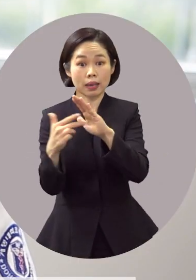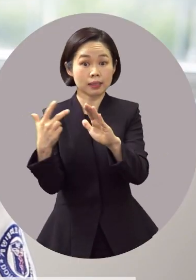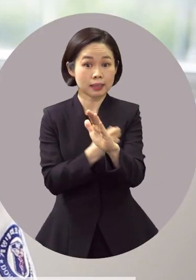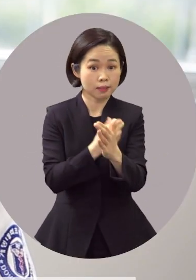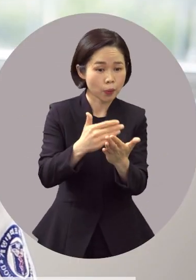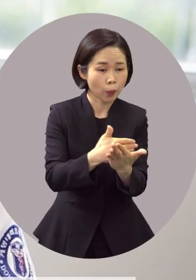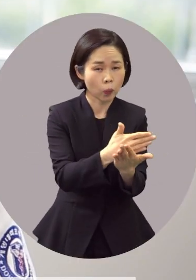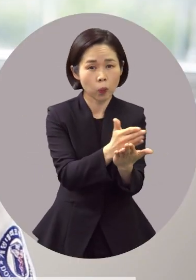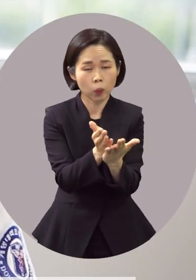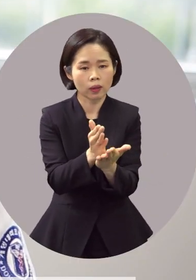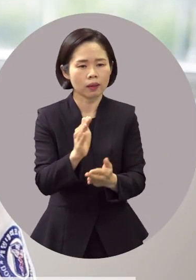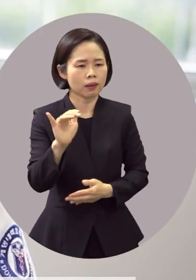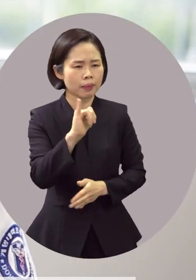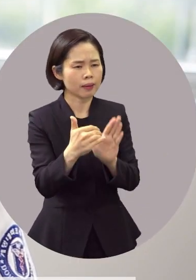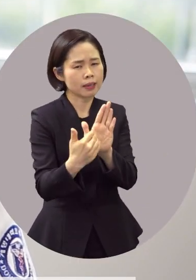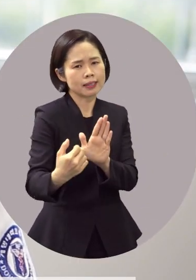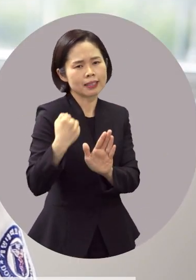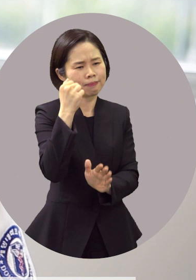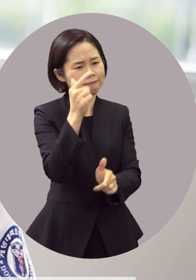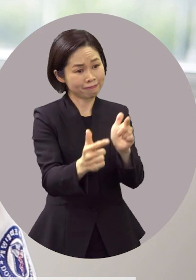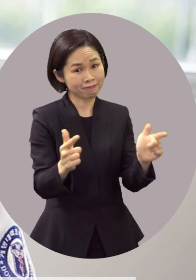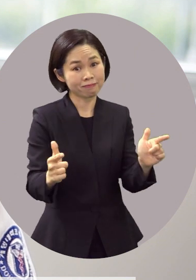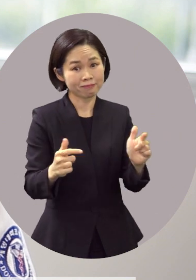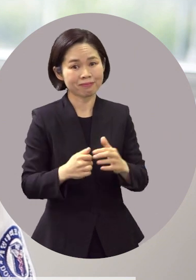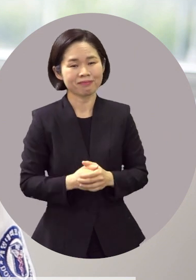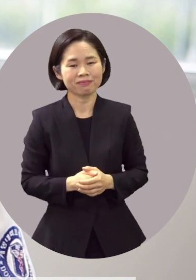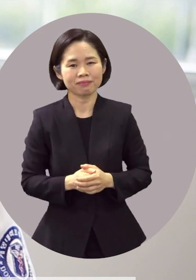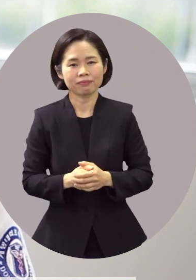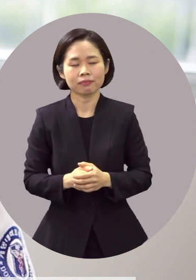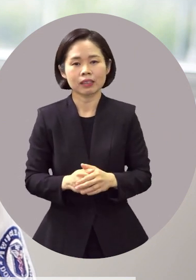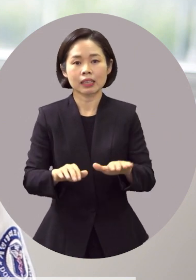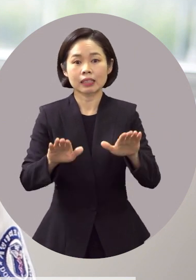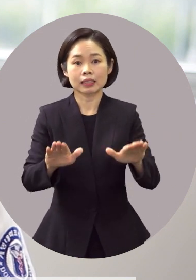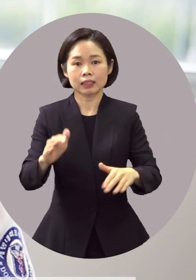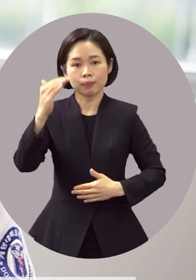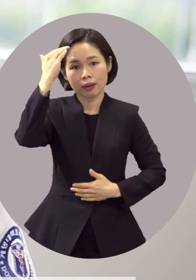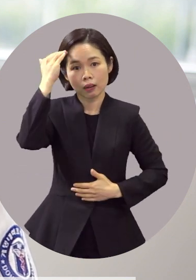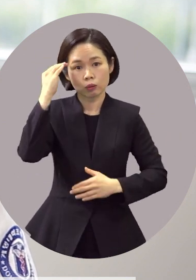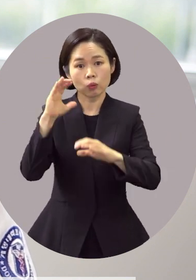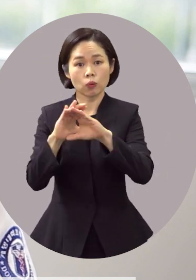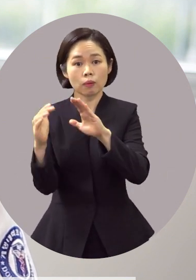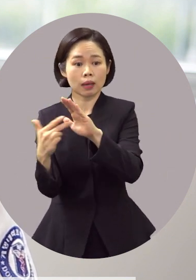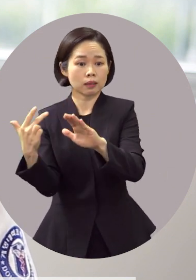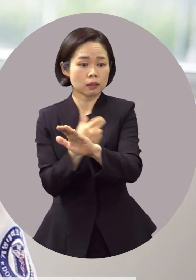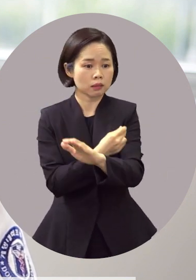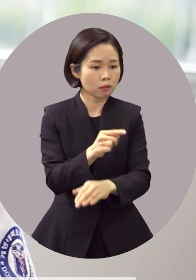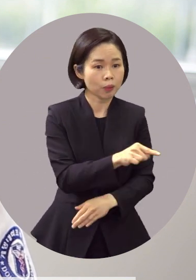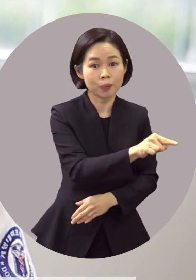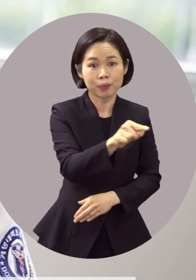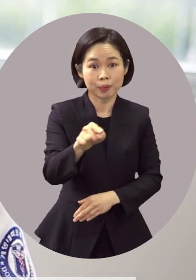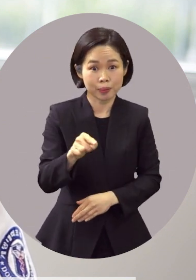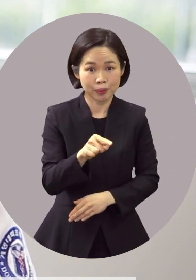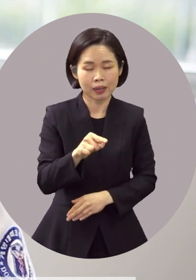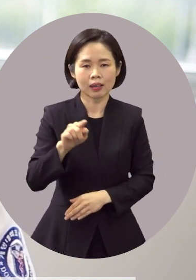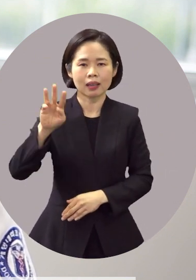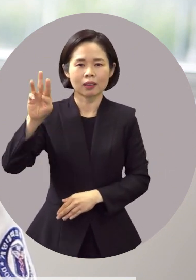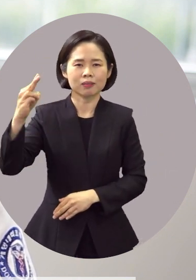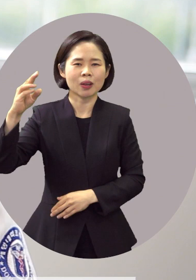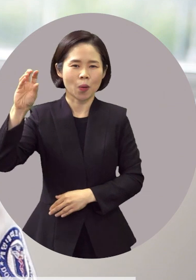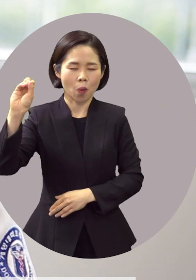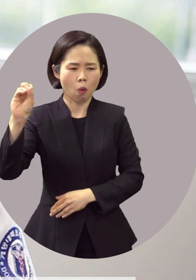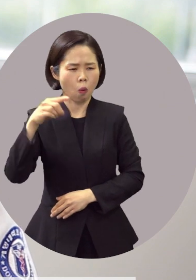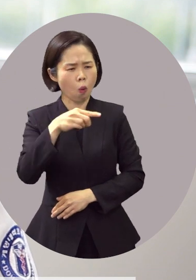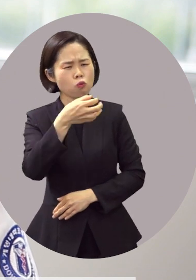코로나 백신의 종류가 다양하고 예방 효과는 조금씩 다르다고 합니다. 하지만 현재 국내에서 접종 중인 코로나